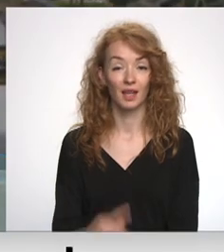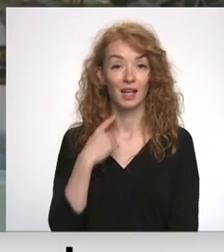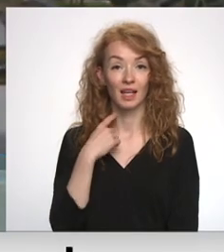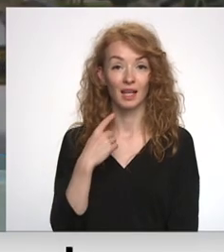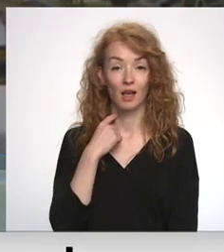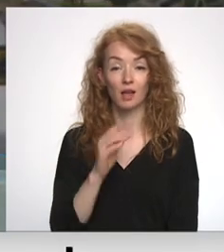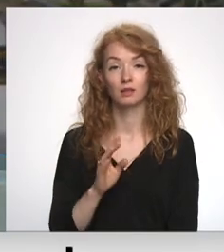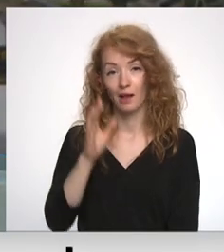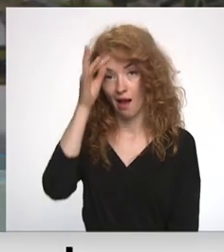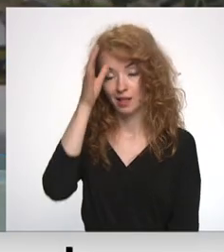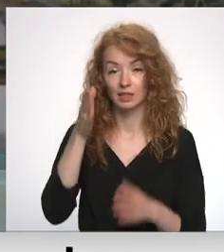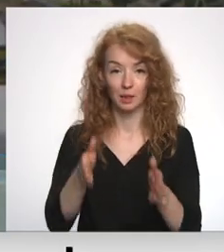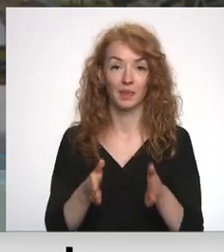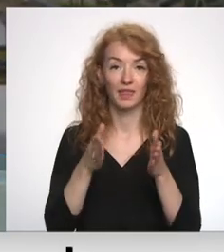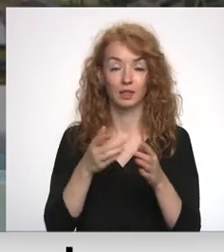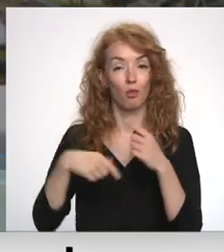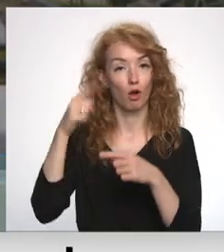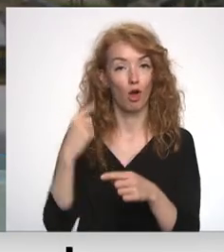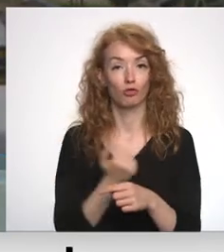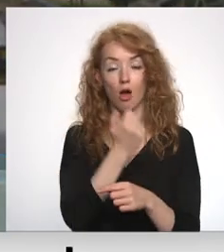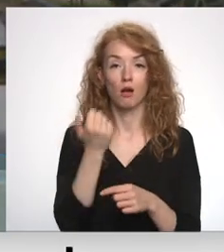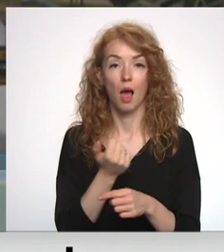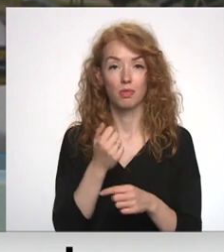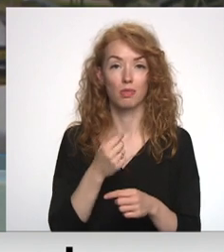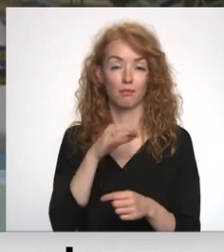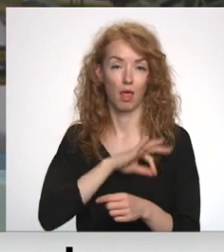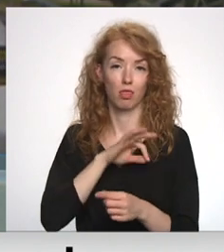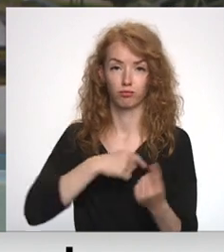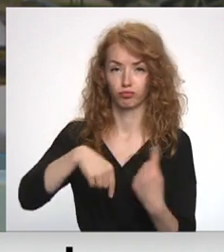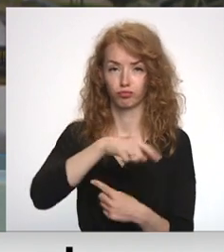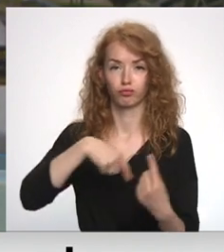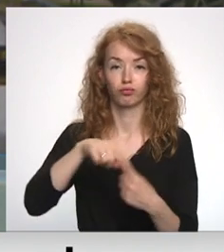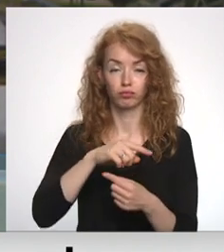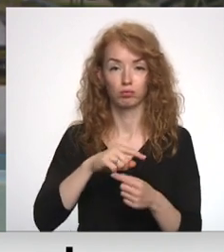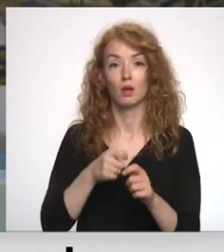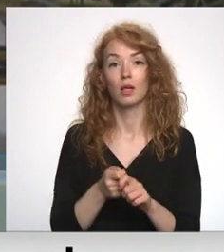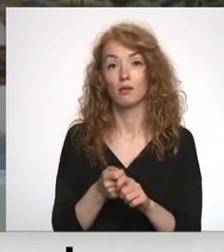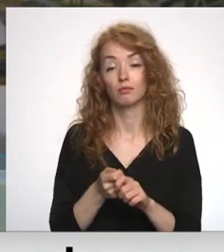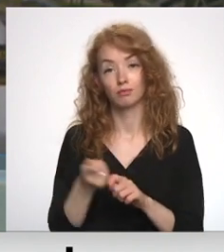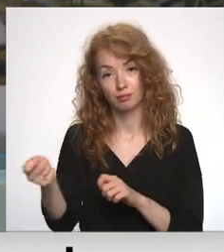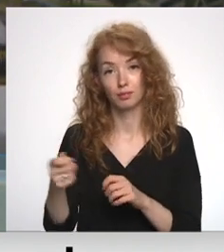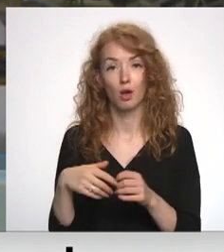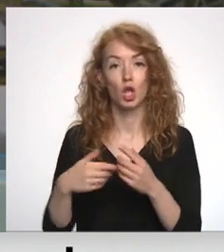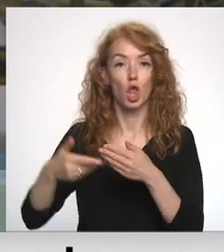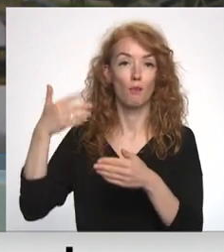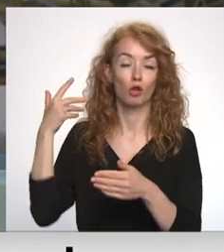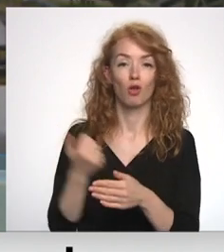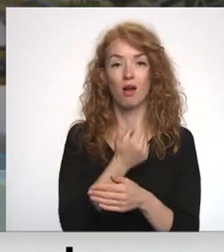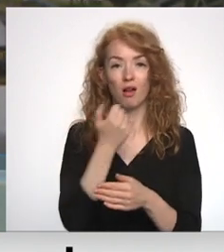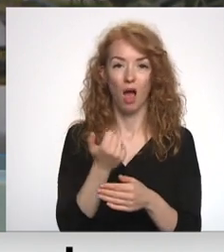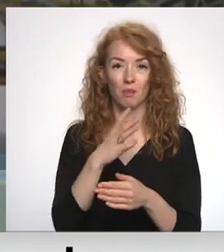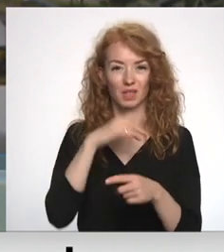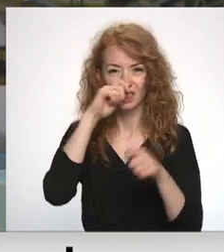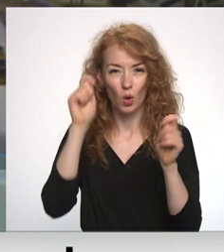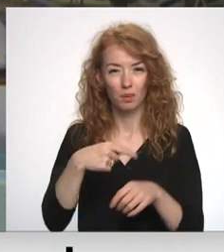Rīgas Austrumu slimnīca pērnā gada peļņu 0,2 miljonu eiro apmērā novirzīs iepriekšējo periodu zaudējumu sekšanai,